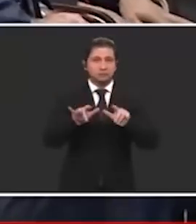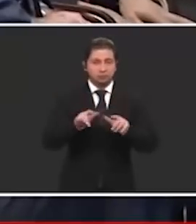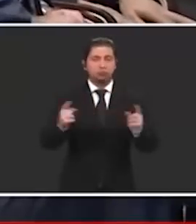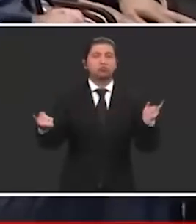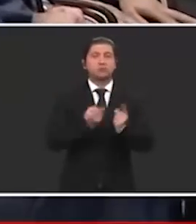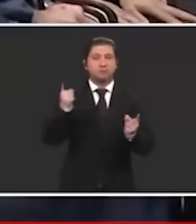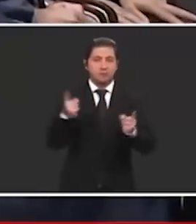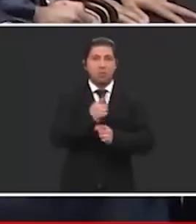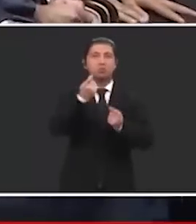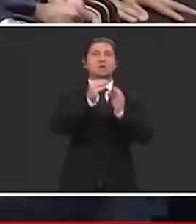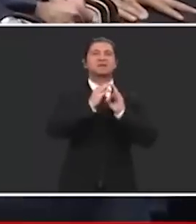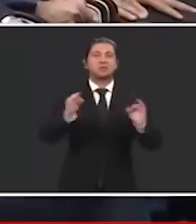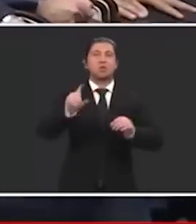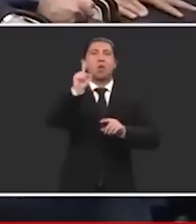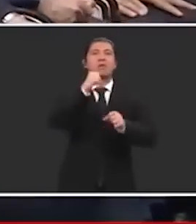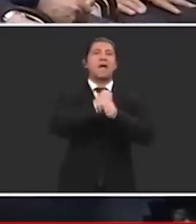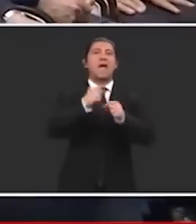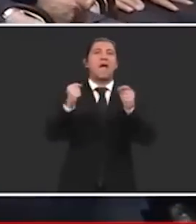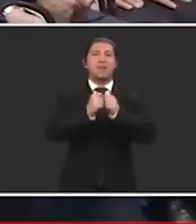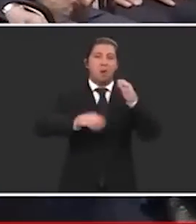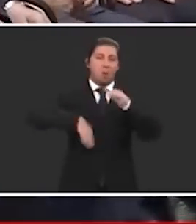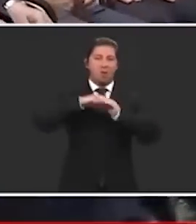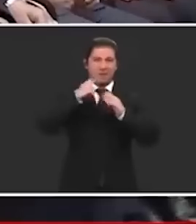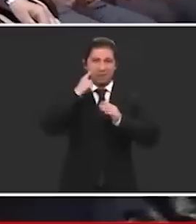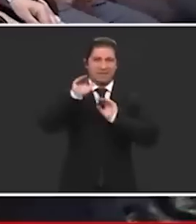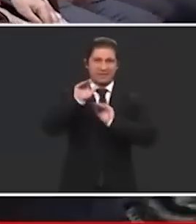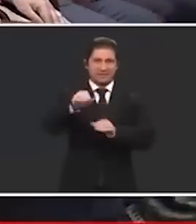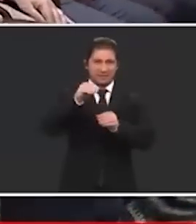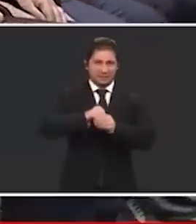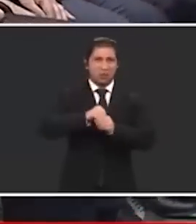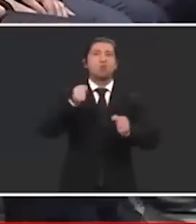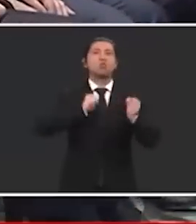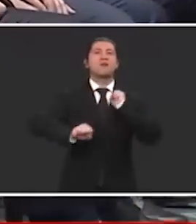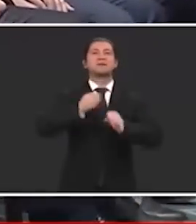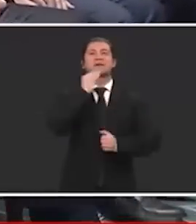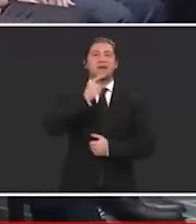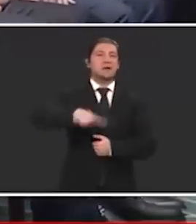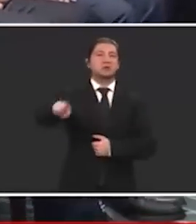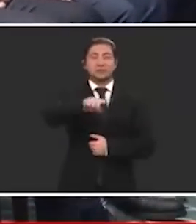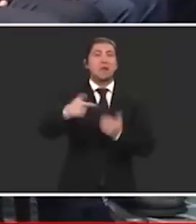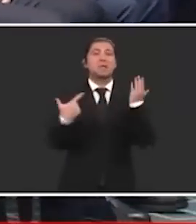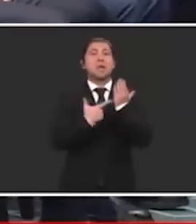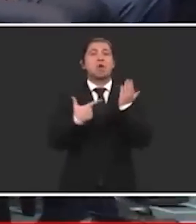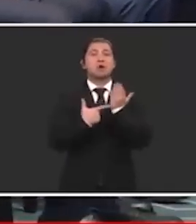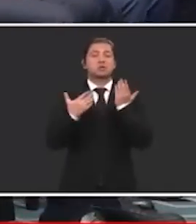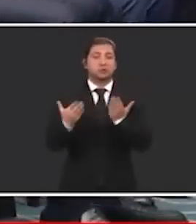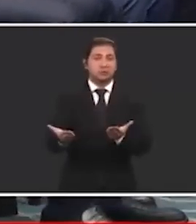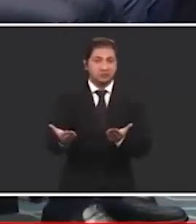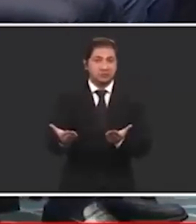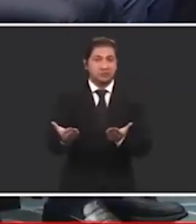gerekse ücretsiz 10 GB kota desteğiyle üniversiteli gençlerimizin teknolojiye